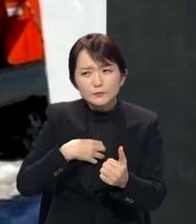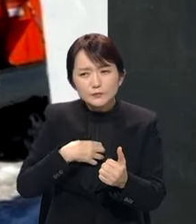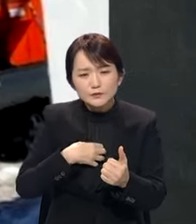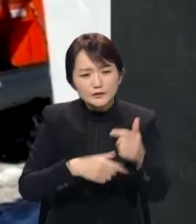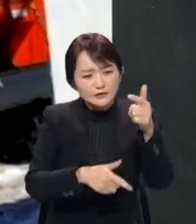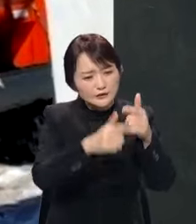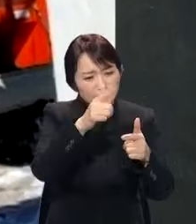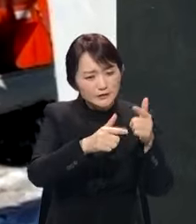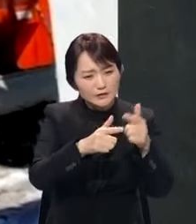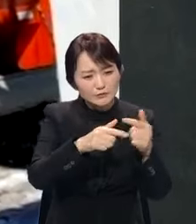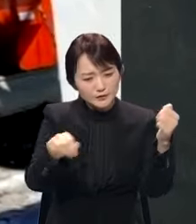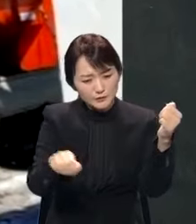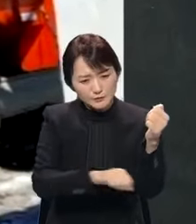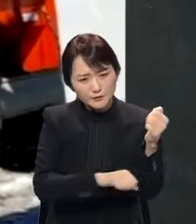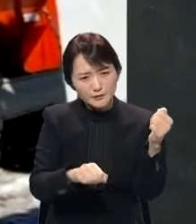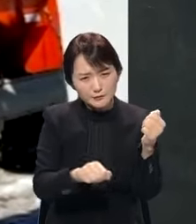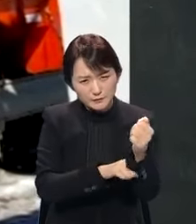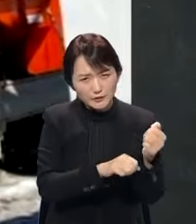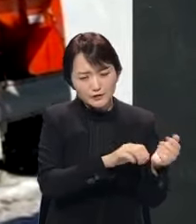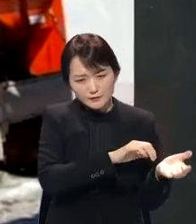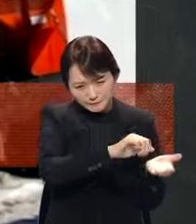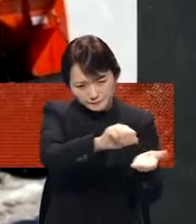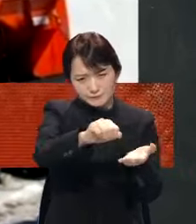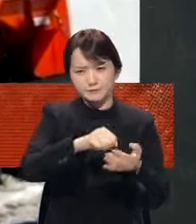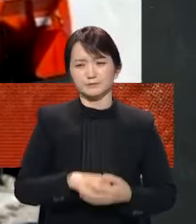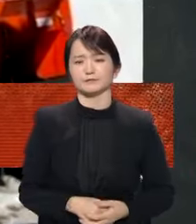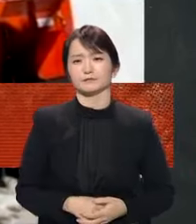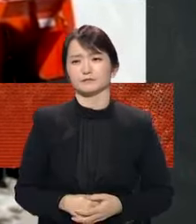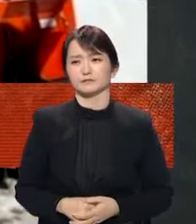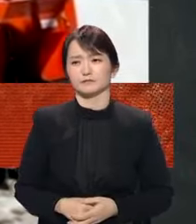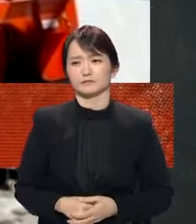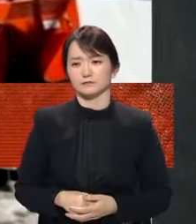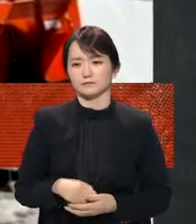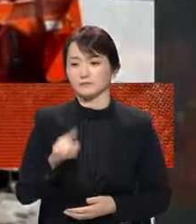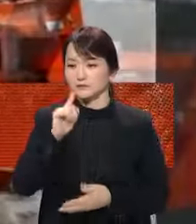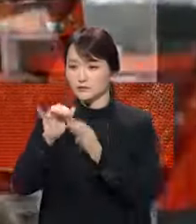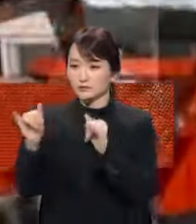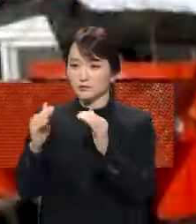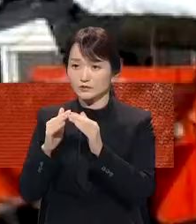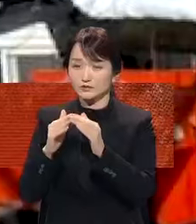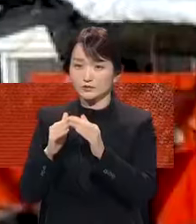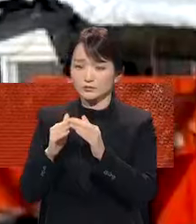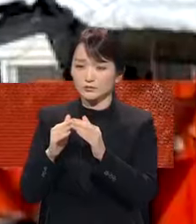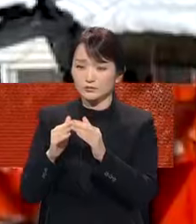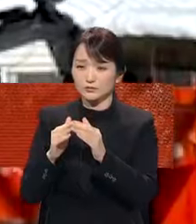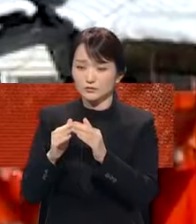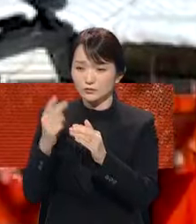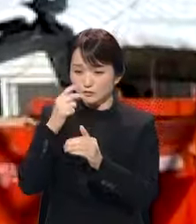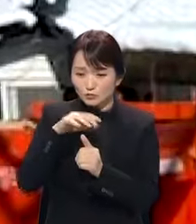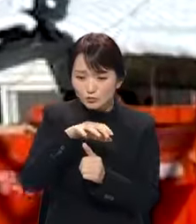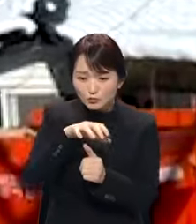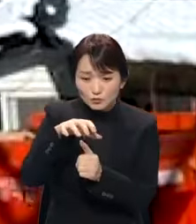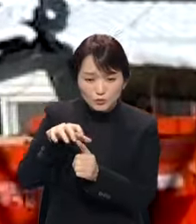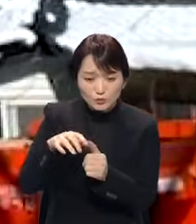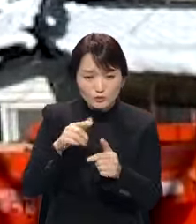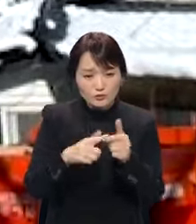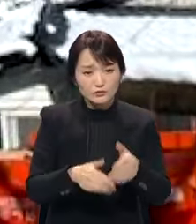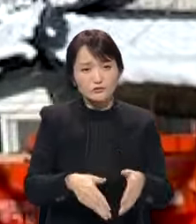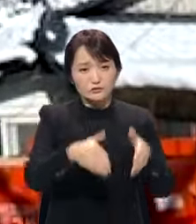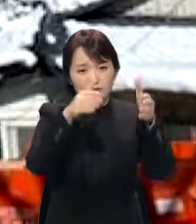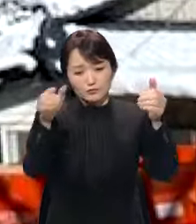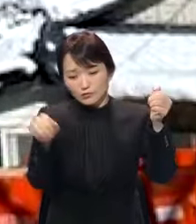고목들을 정리해주는 그런 사업을 진행했는데 이 왜인지 제보자 집은 그 대상에서 빠졌다는 겁니다. 그 당시에 이 대상이 안 된 이유를